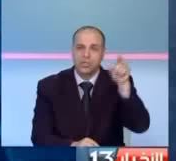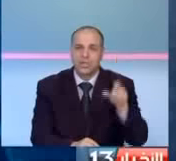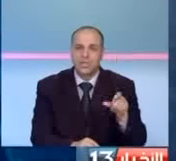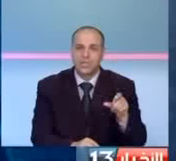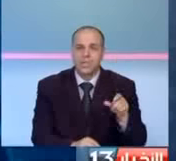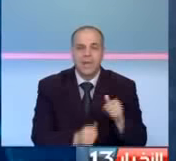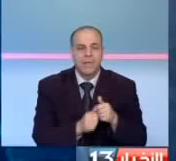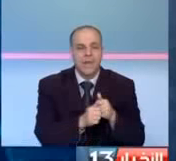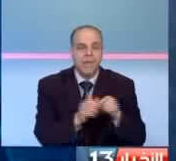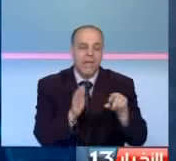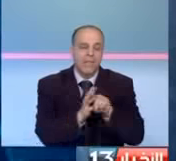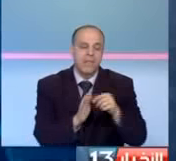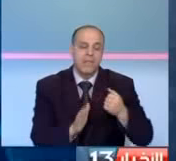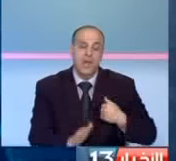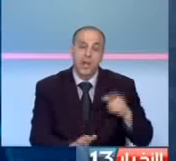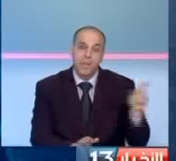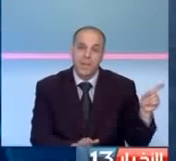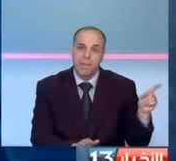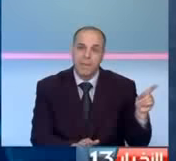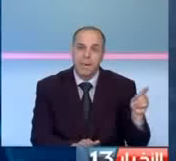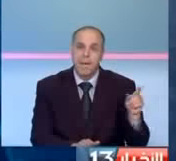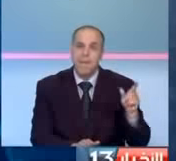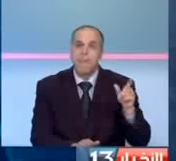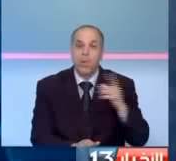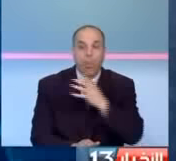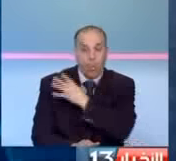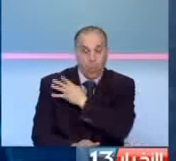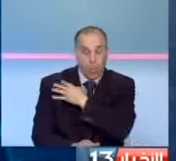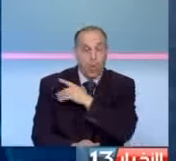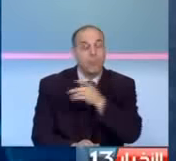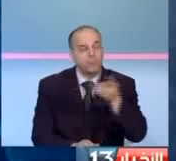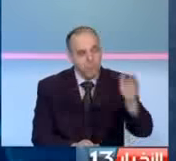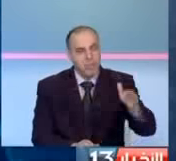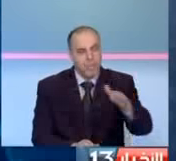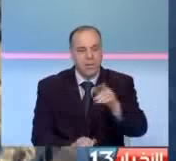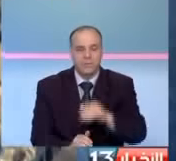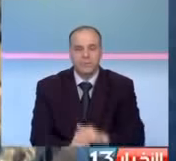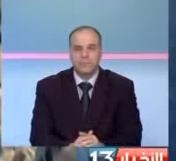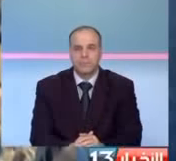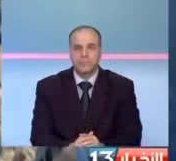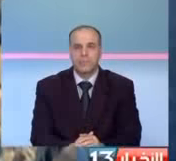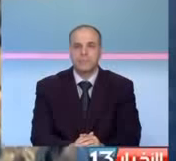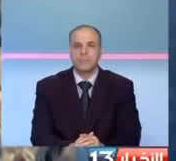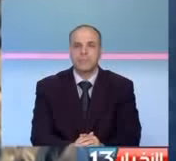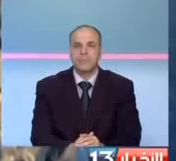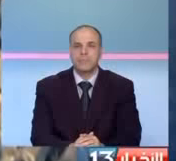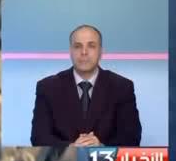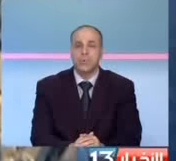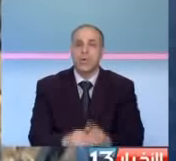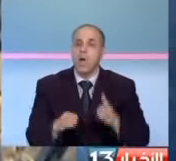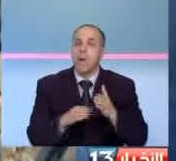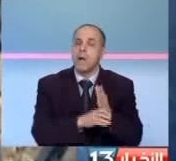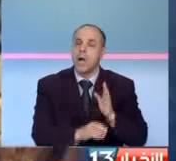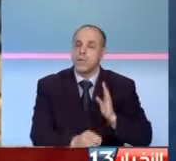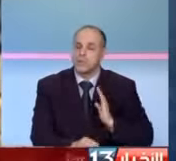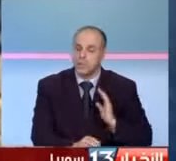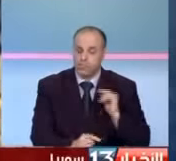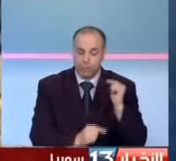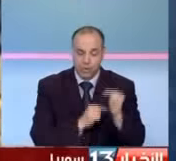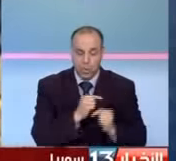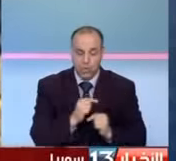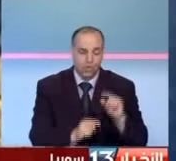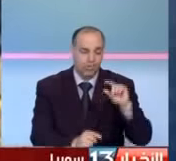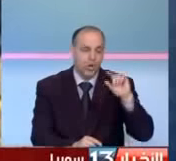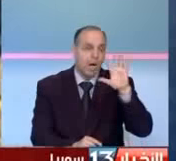50 عنصرا تابعا لهذا التنظيم، بينهم قادة محليون. في إطار عملية عسكرية متواصلة